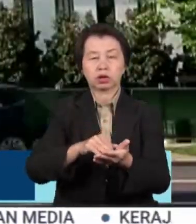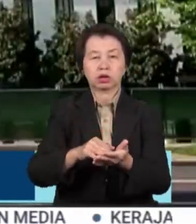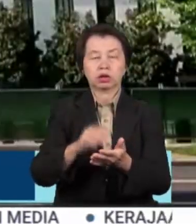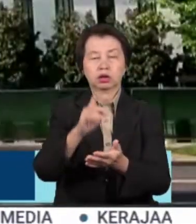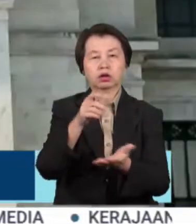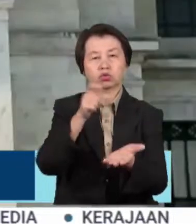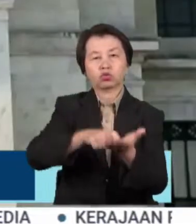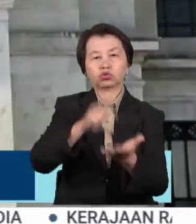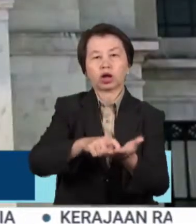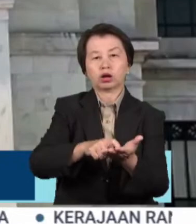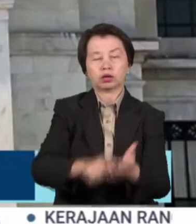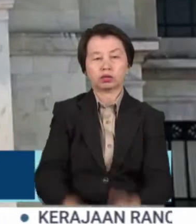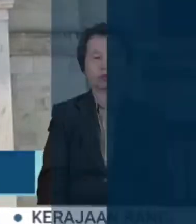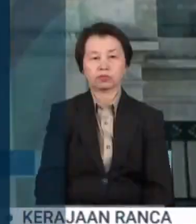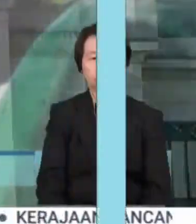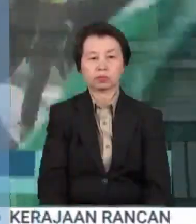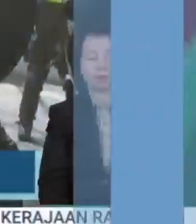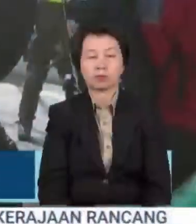had hutangnya.